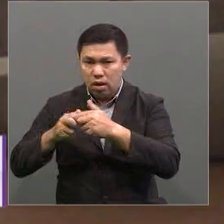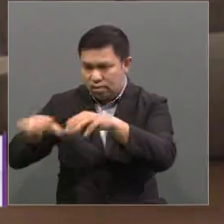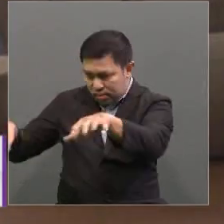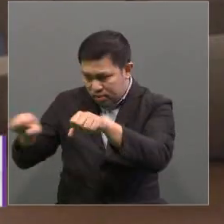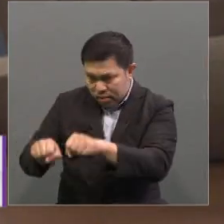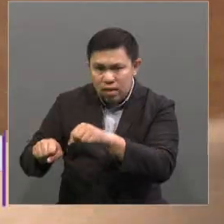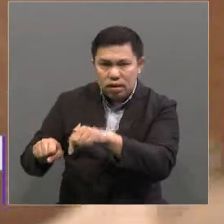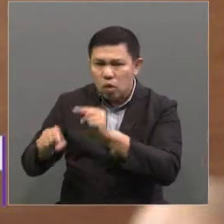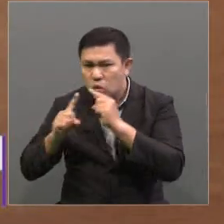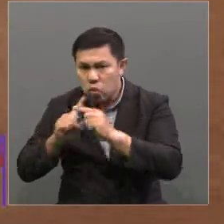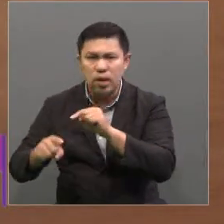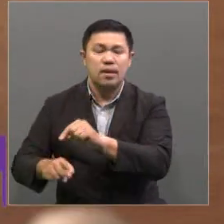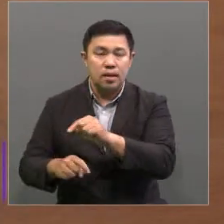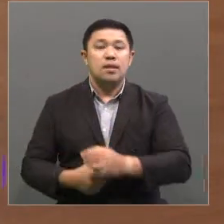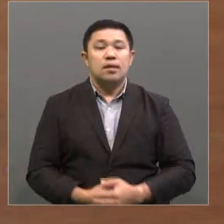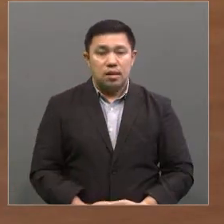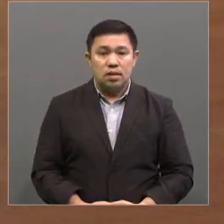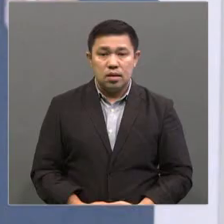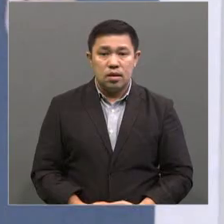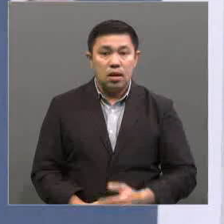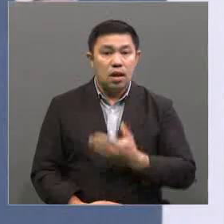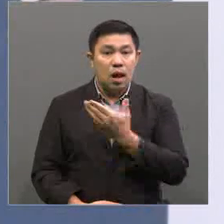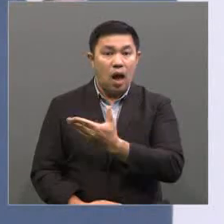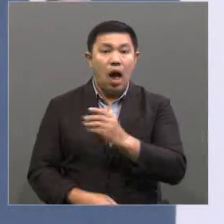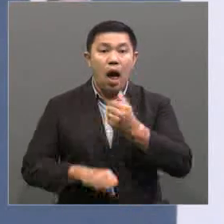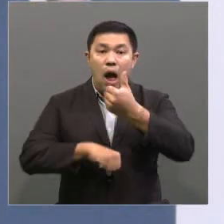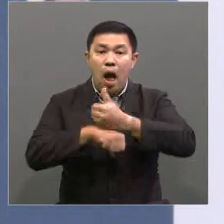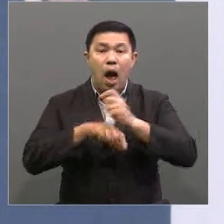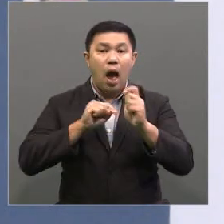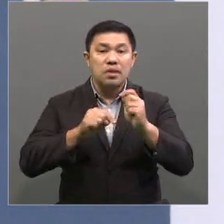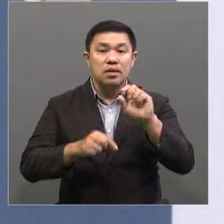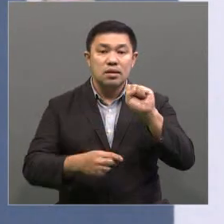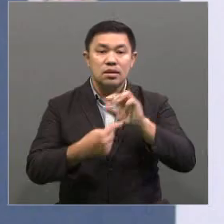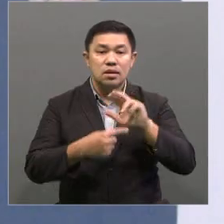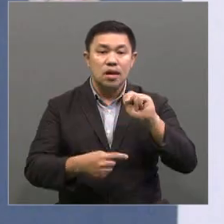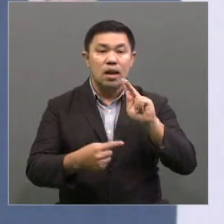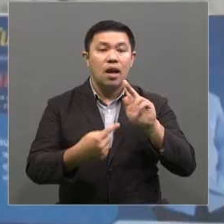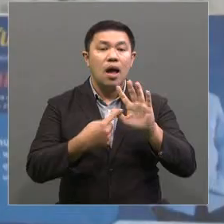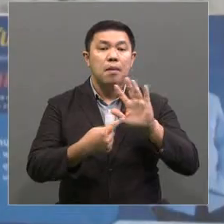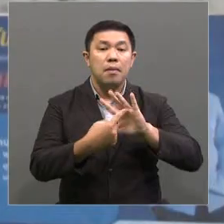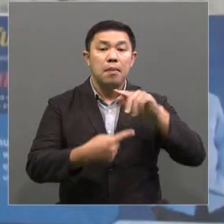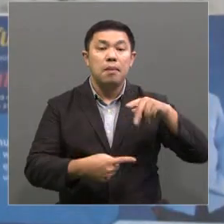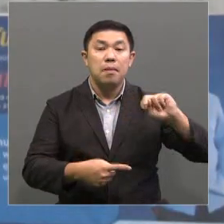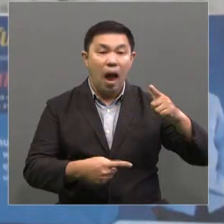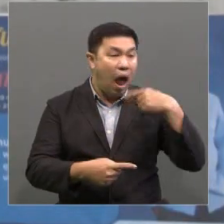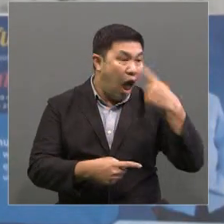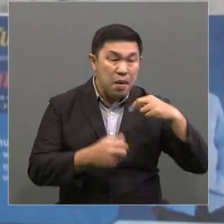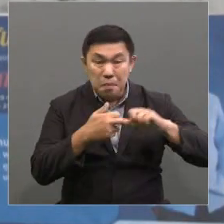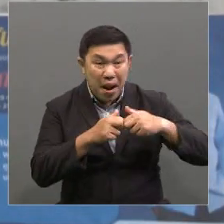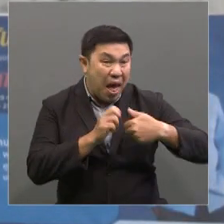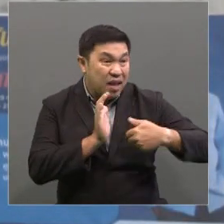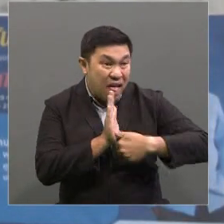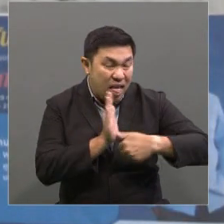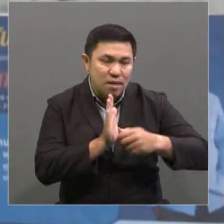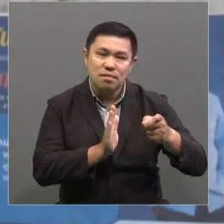ที่ลูกหนี้กับเจ้าหนี้เนี่ยจะมาไกล่เกลี่ยกันนะซึ่งทางด้านในอำเภอสันกำแพงเขาก็ขอเชิญชวนคนที่เป็นลูกหนี้นอกระบบเนี่ย